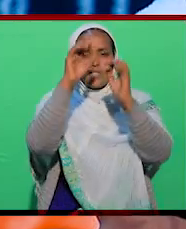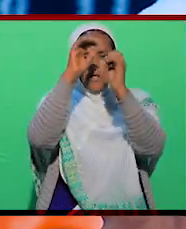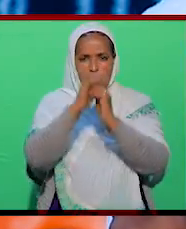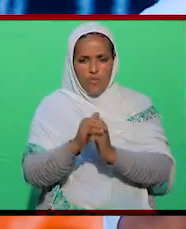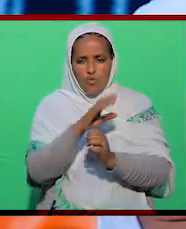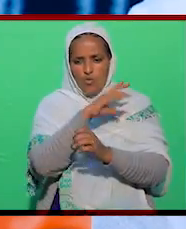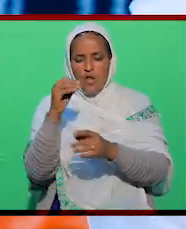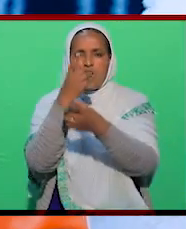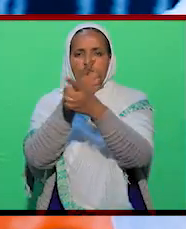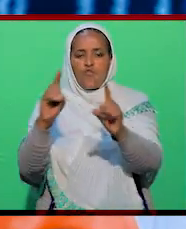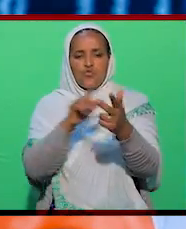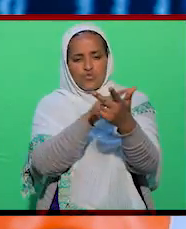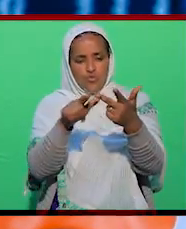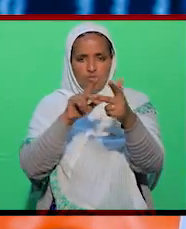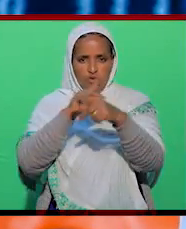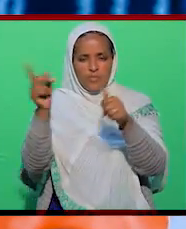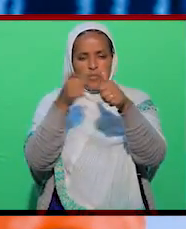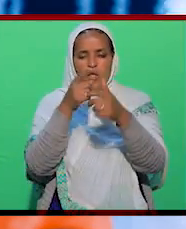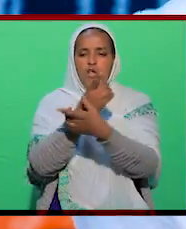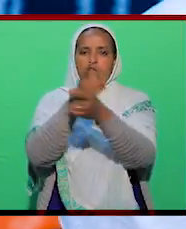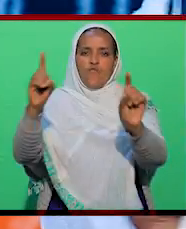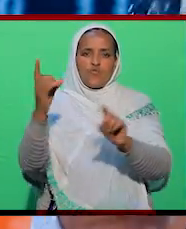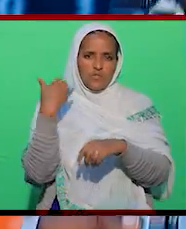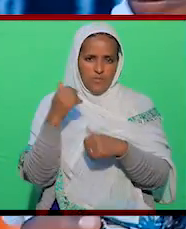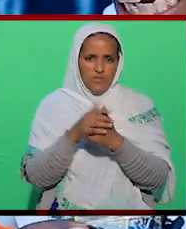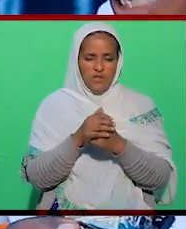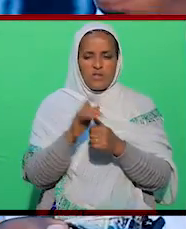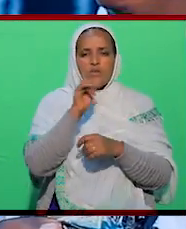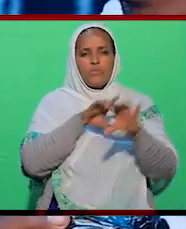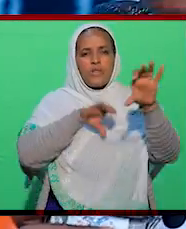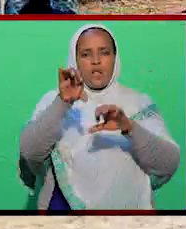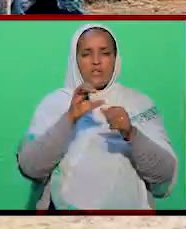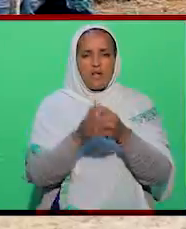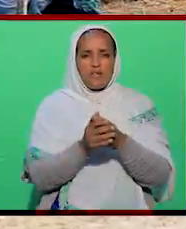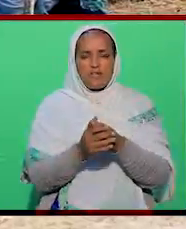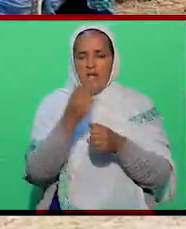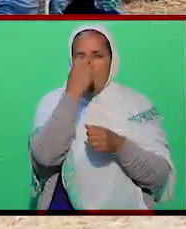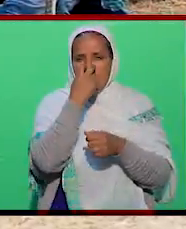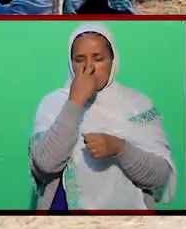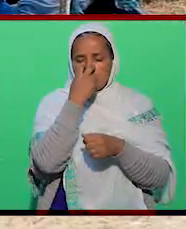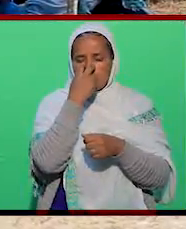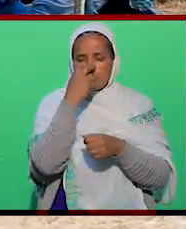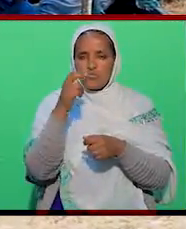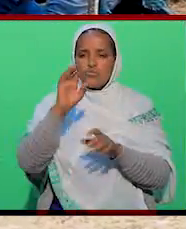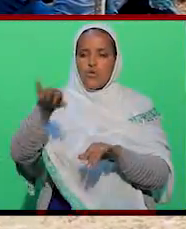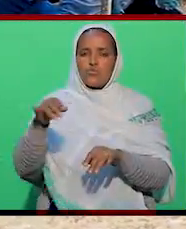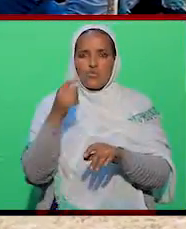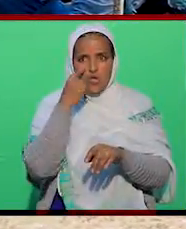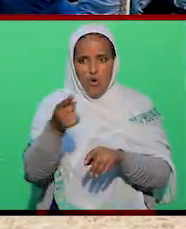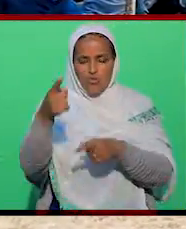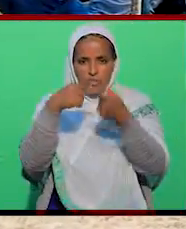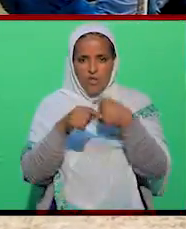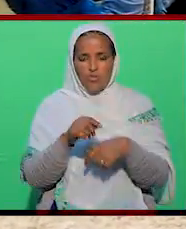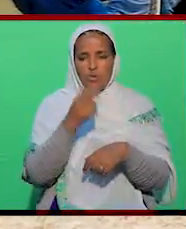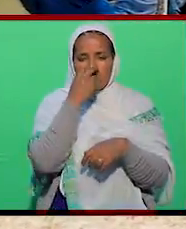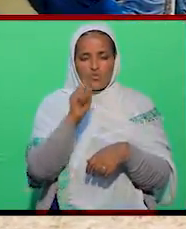እሱ፣ የትንቢት፣ የአምልኮና የፈውስ። መጀመሪያ የፈውስ ነበረ። እና ምን ያደርጋል? አይነ ስውራኑ